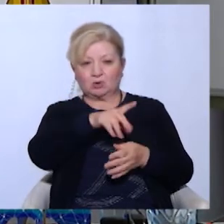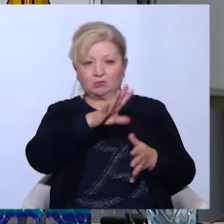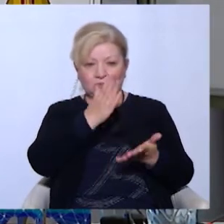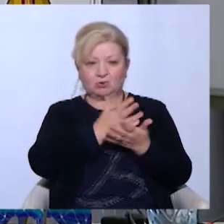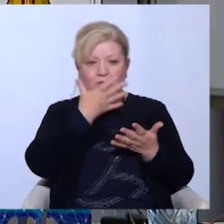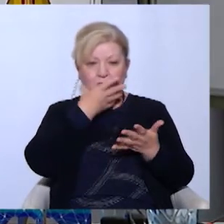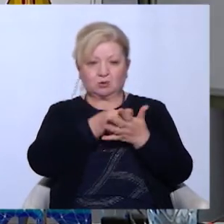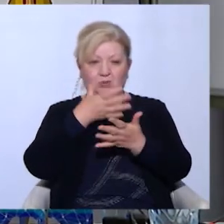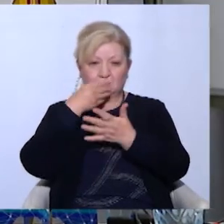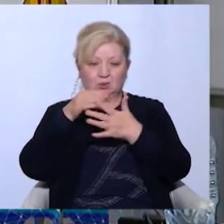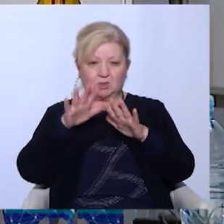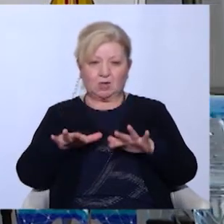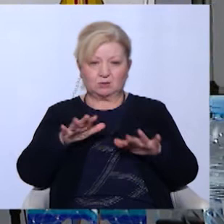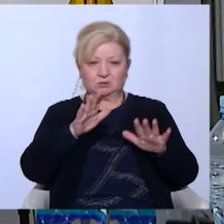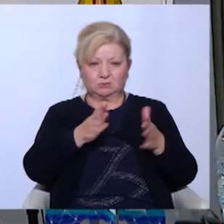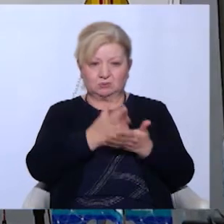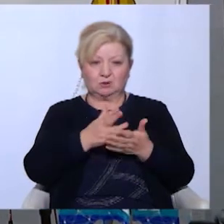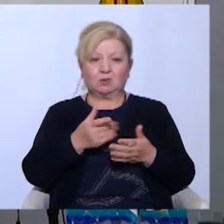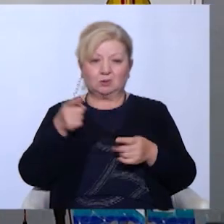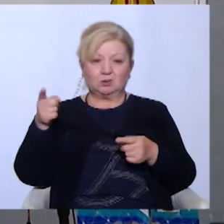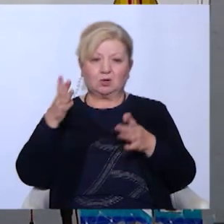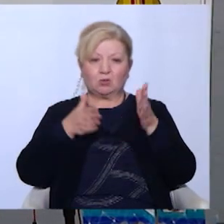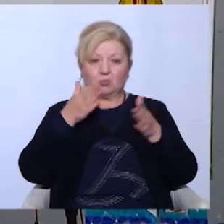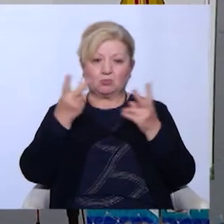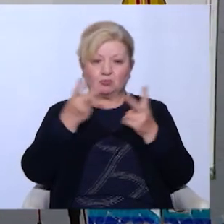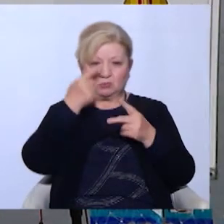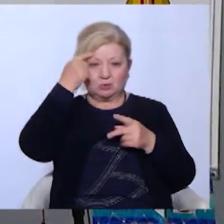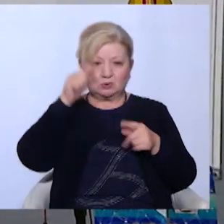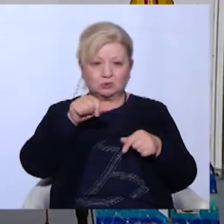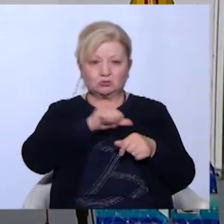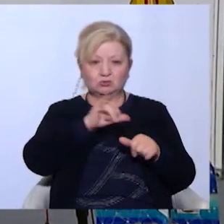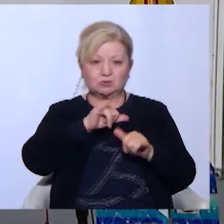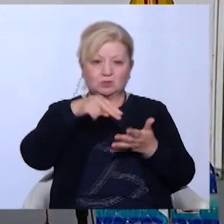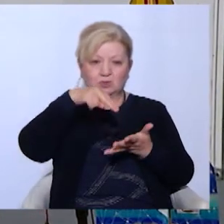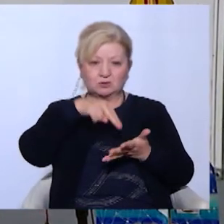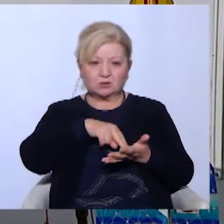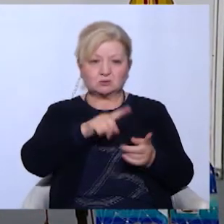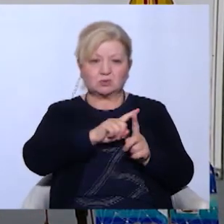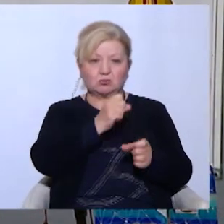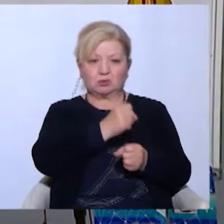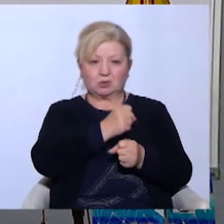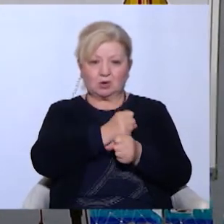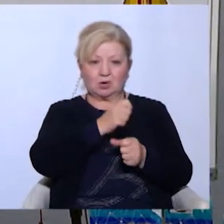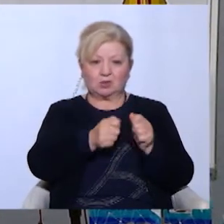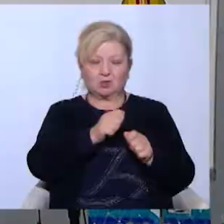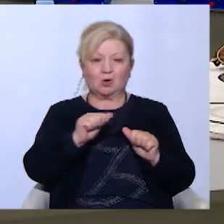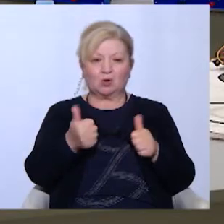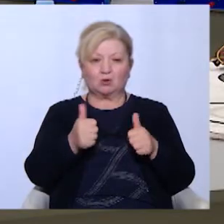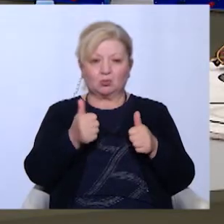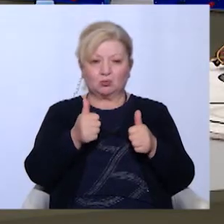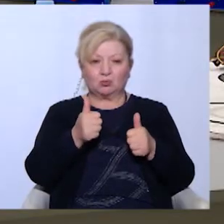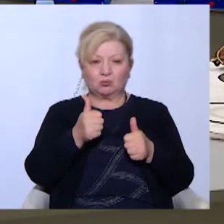ადგილი აქვს. ესე იგი, მას უნდა შეეძლოს ამ კოორდინატების დადგენა, სადგას და რა უნდა